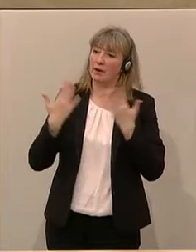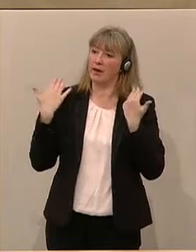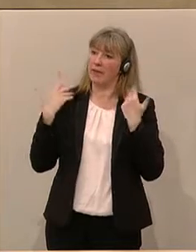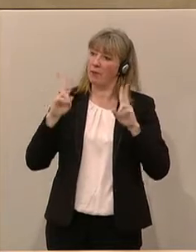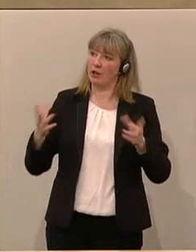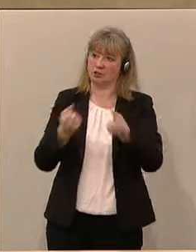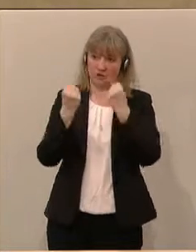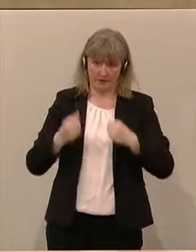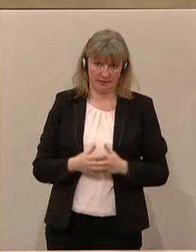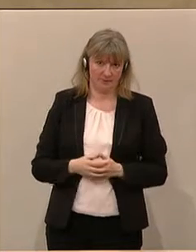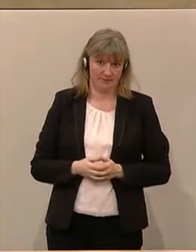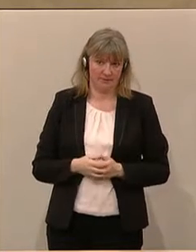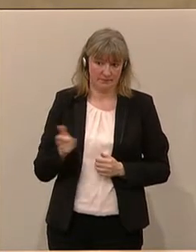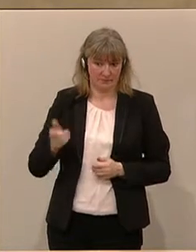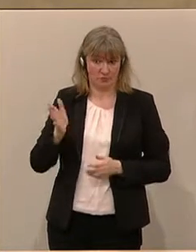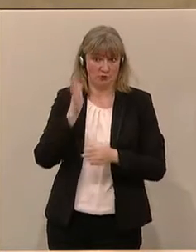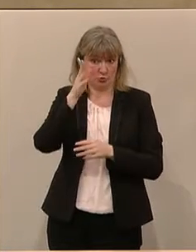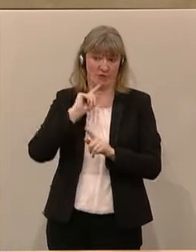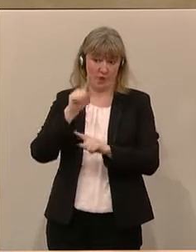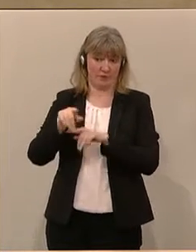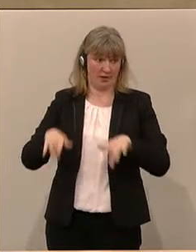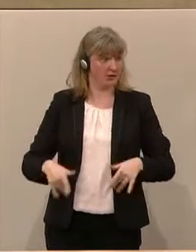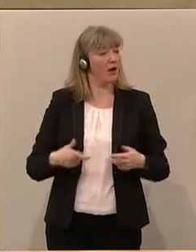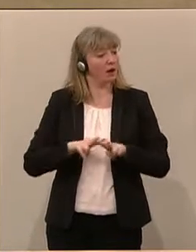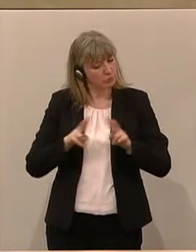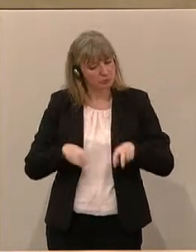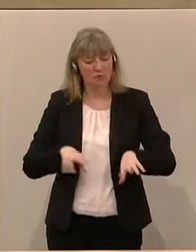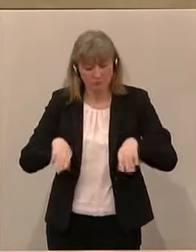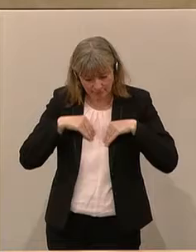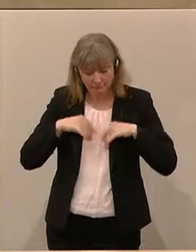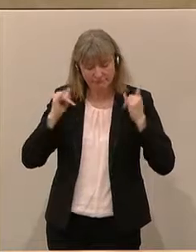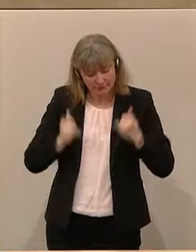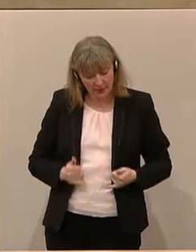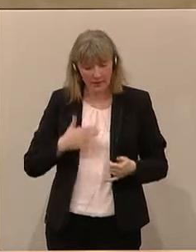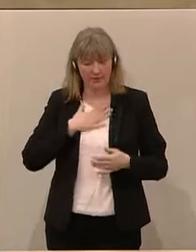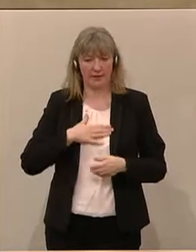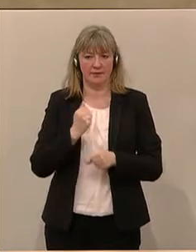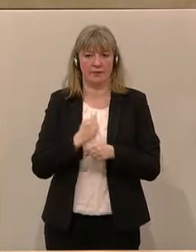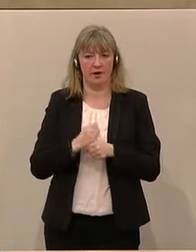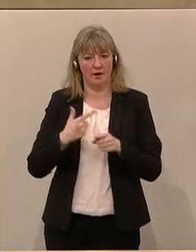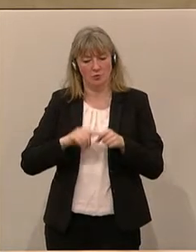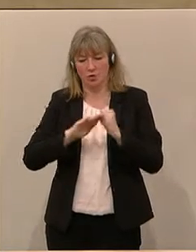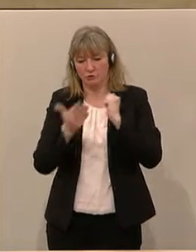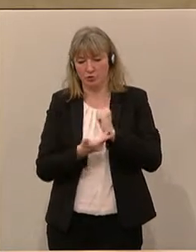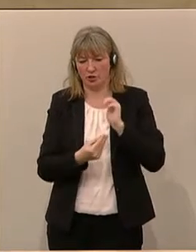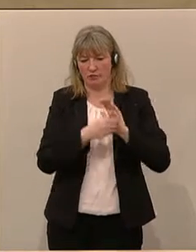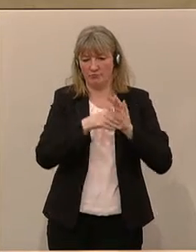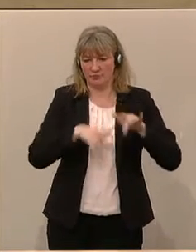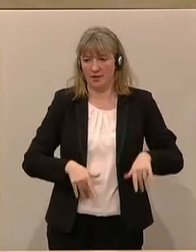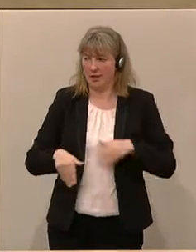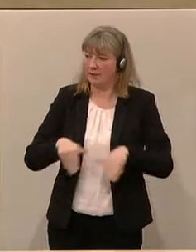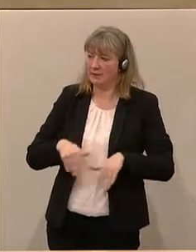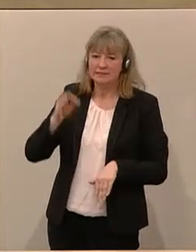schaffen. Dieser Zukunftsauftrag hat die Bundesregierung angenommen und er spiegelt sich auch im Budget des Ressorts der